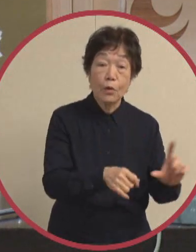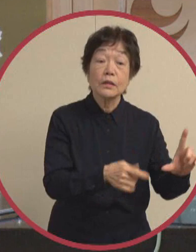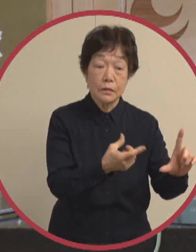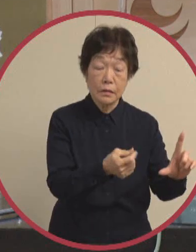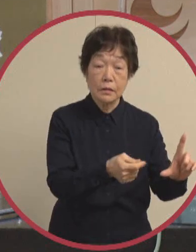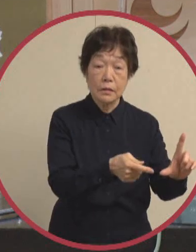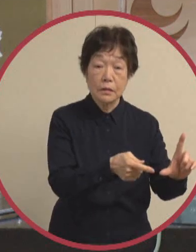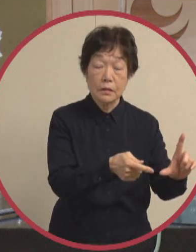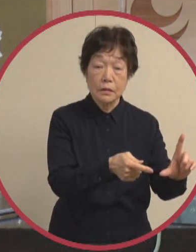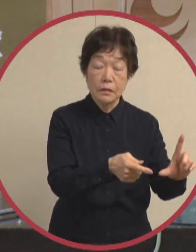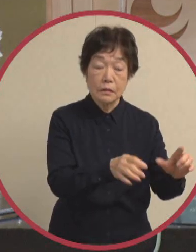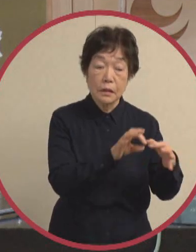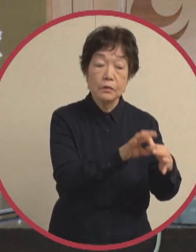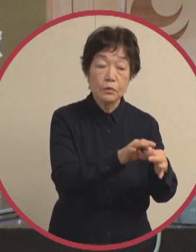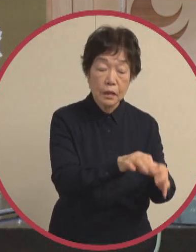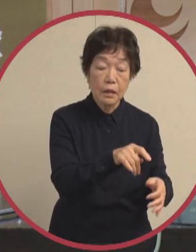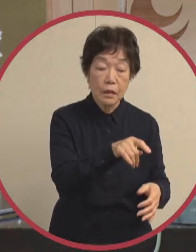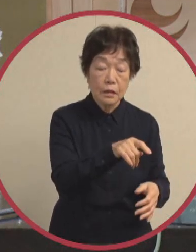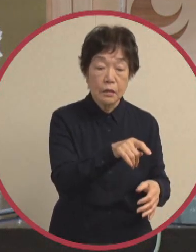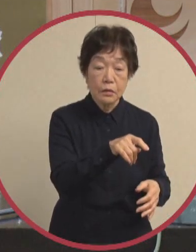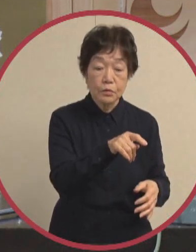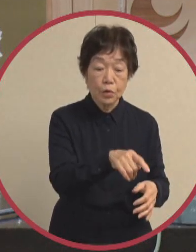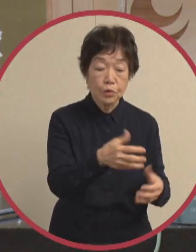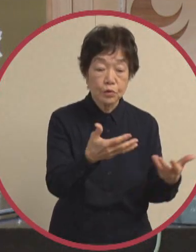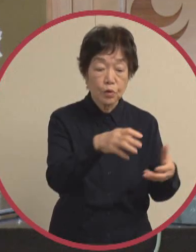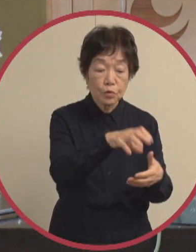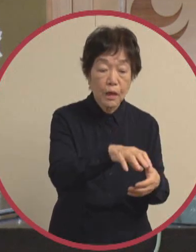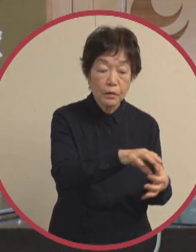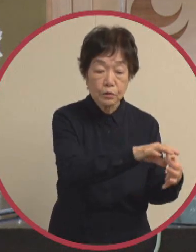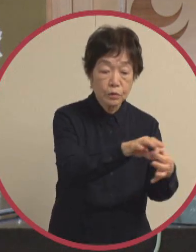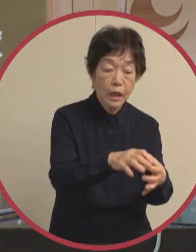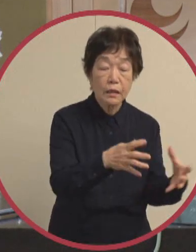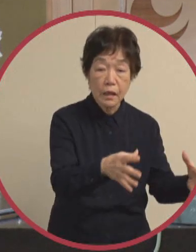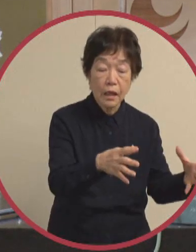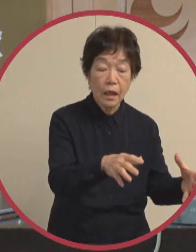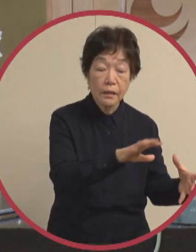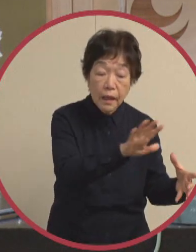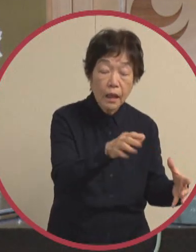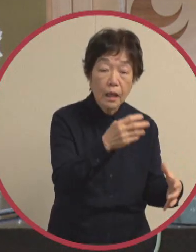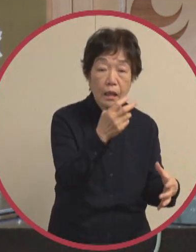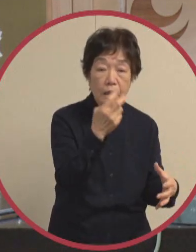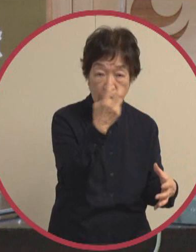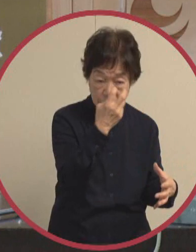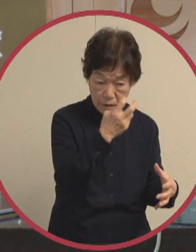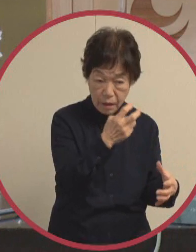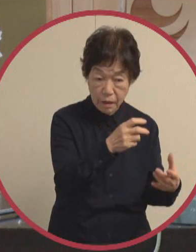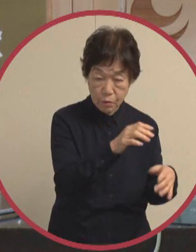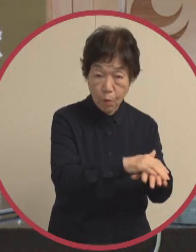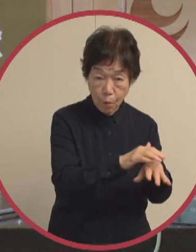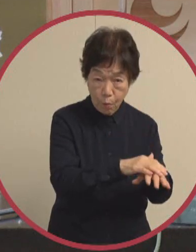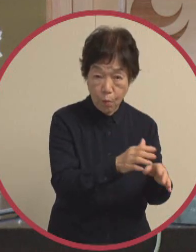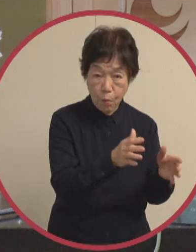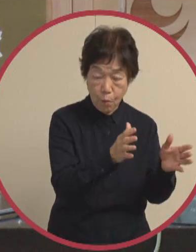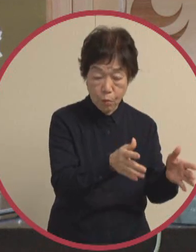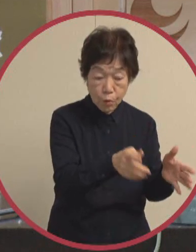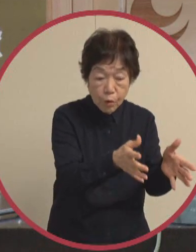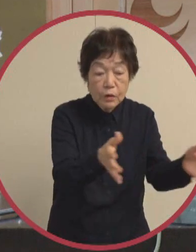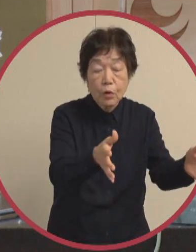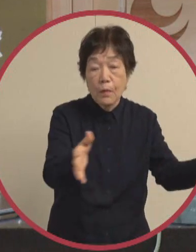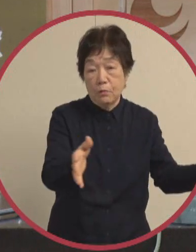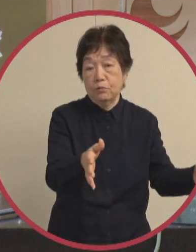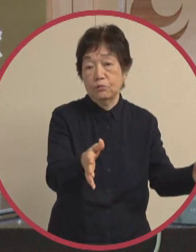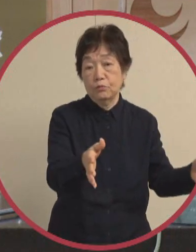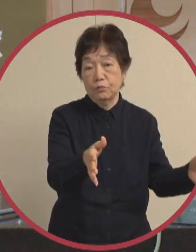けですね。まあ、したがってそういうルートで の検査をですね、拡大をしてい